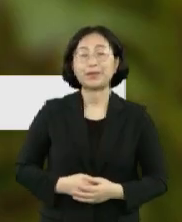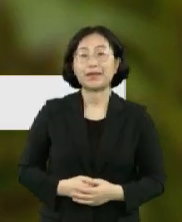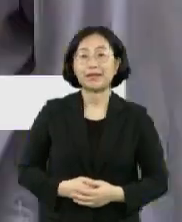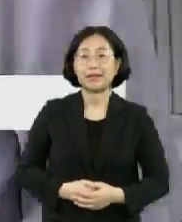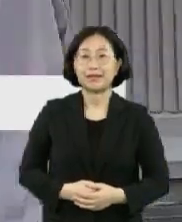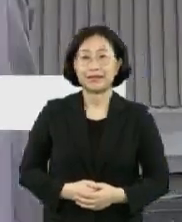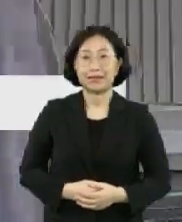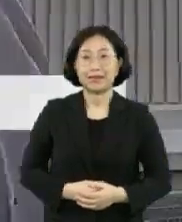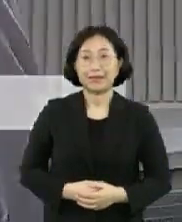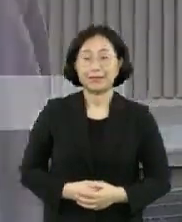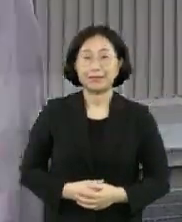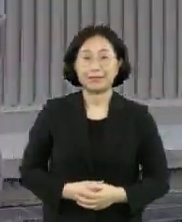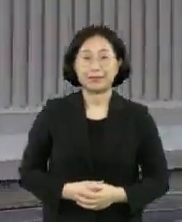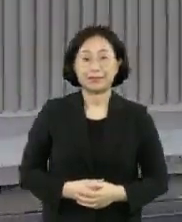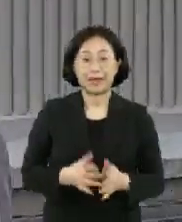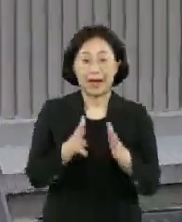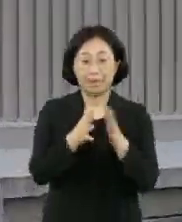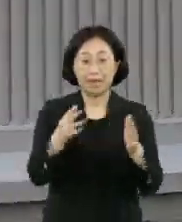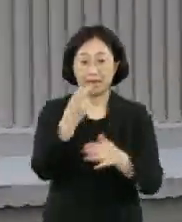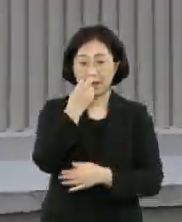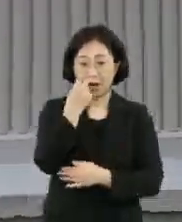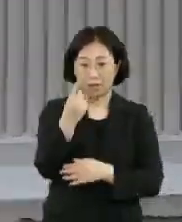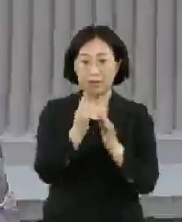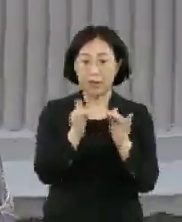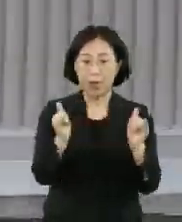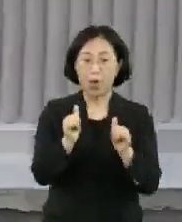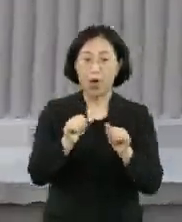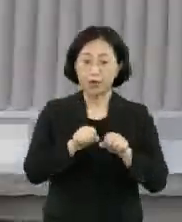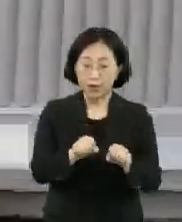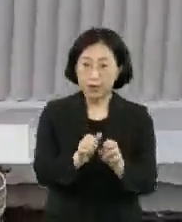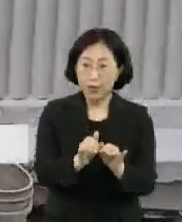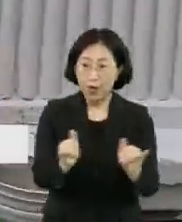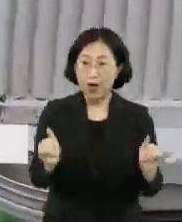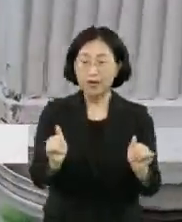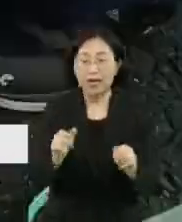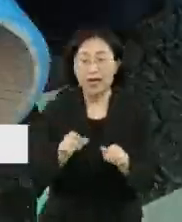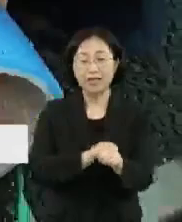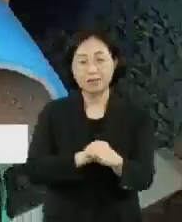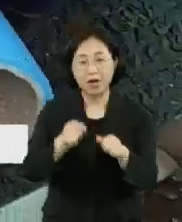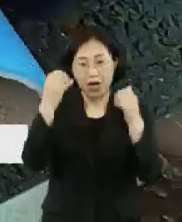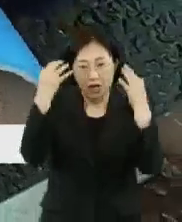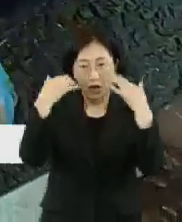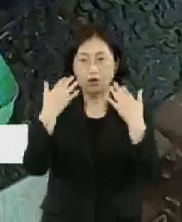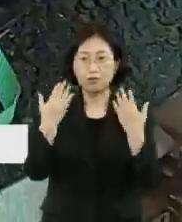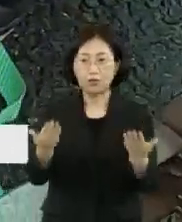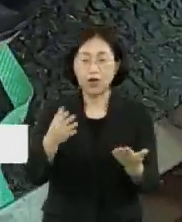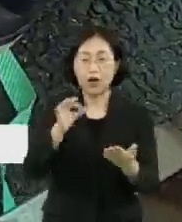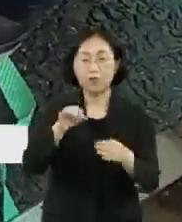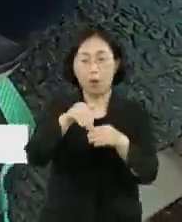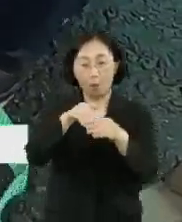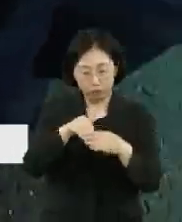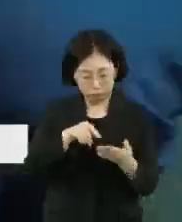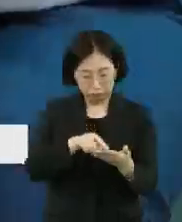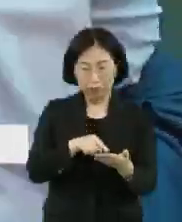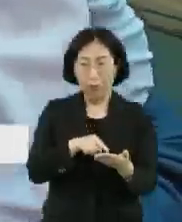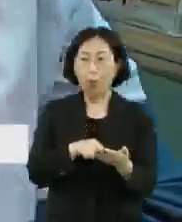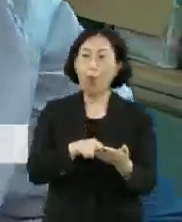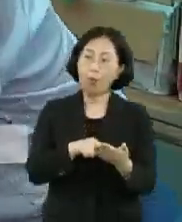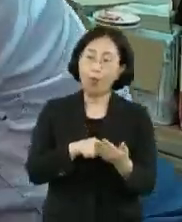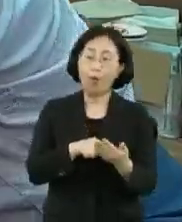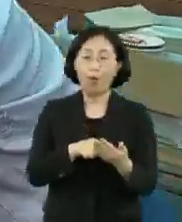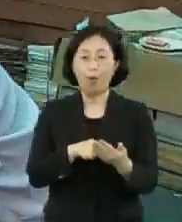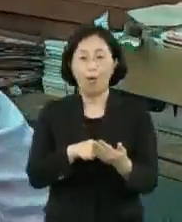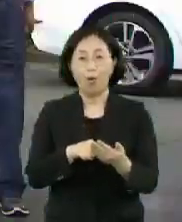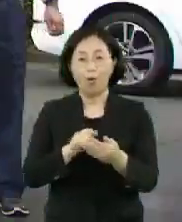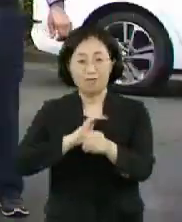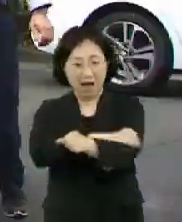해서 사용했습니다. 아파트 경비원과 미화원들이 받은 특별한 여름 휴가비 봉투. 냉혹한 갑을